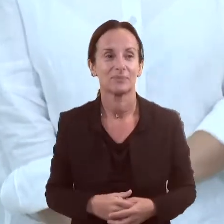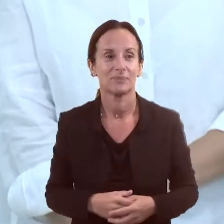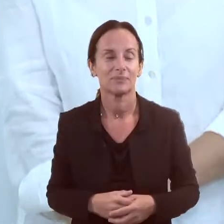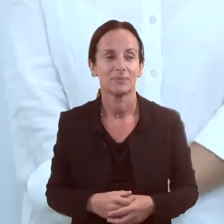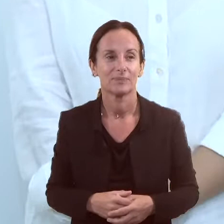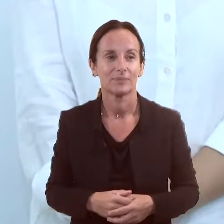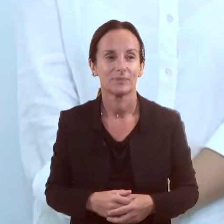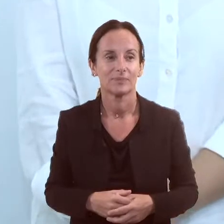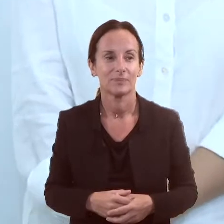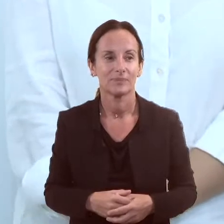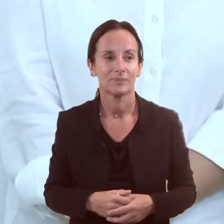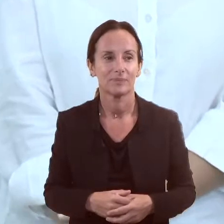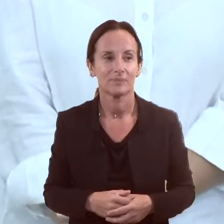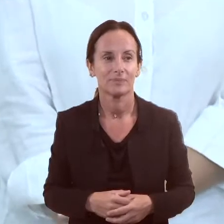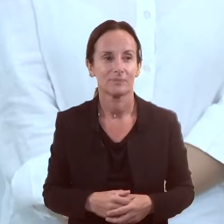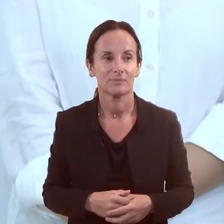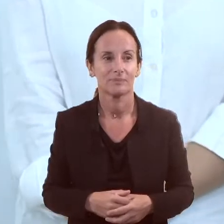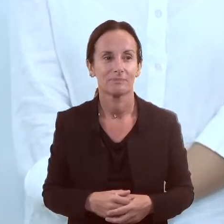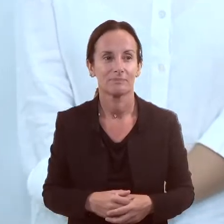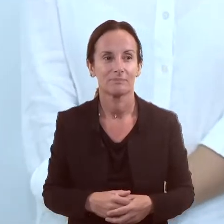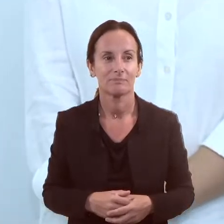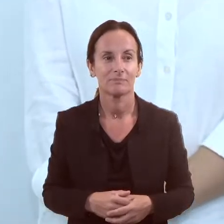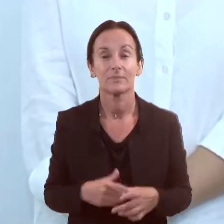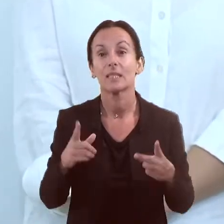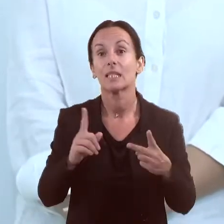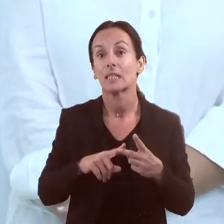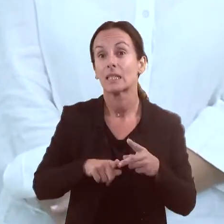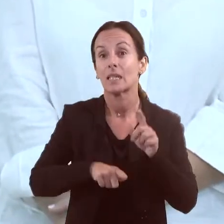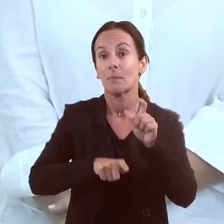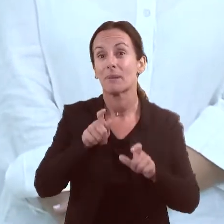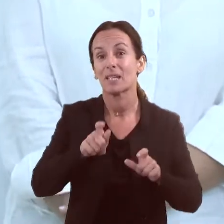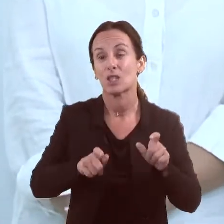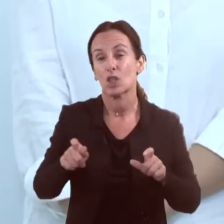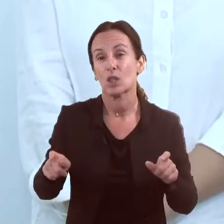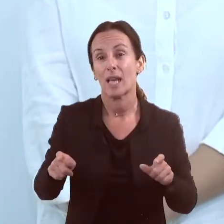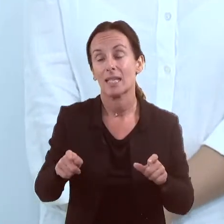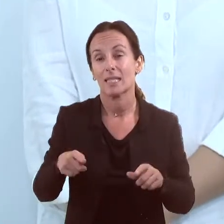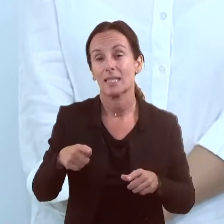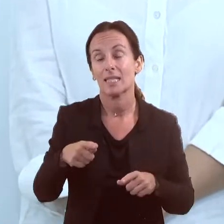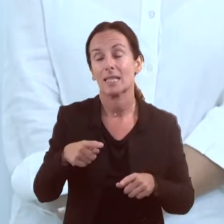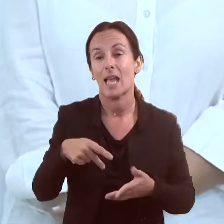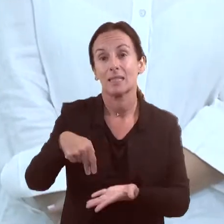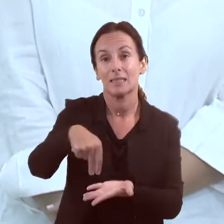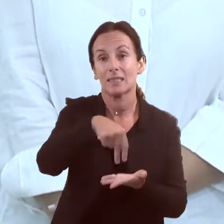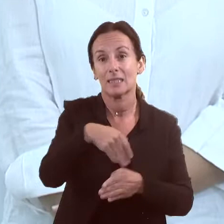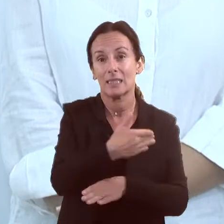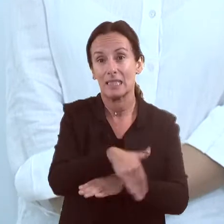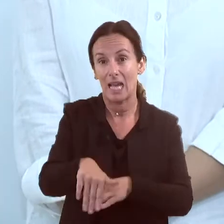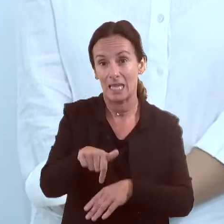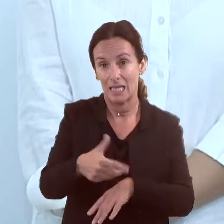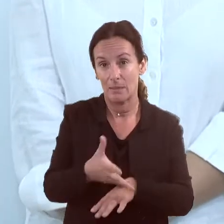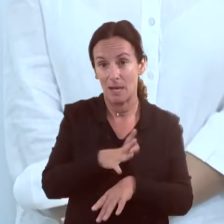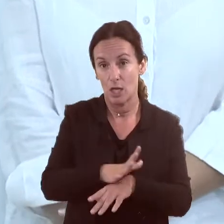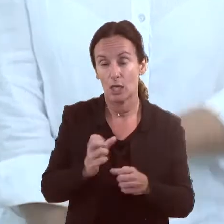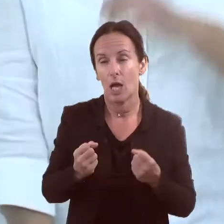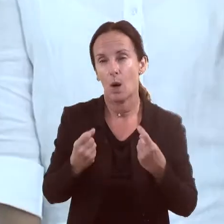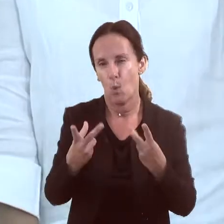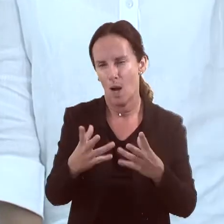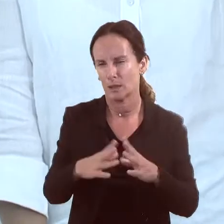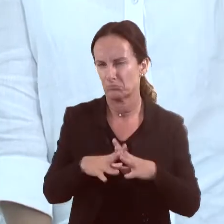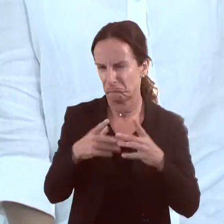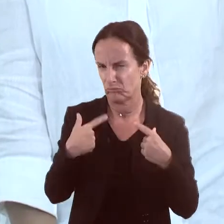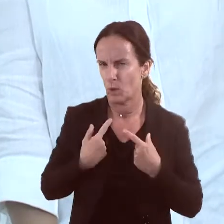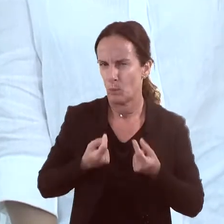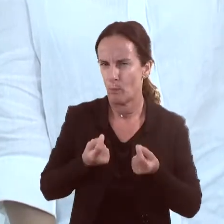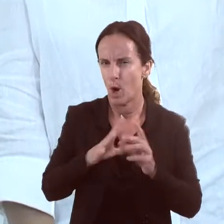d'enero. Sí. I la segona pregunta era quantes persones sense llar tenim aquí a Mallorca. Jo vos faré un petit resum